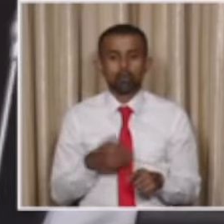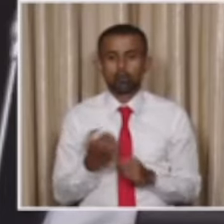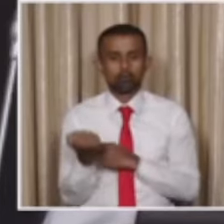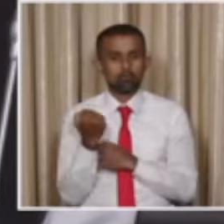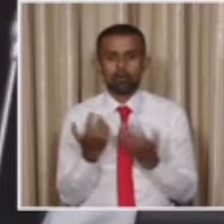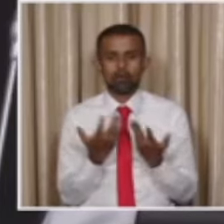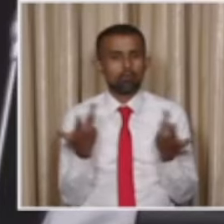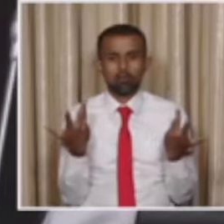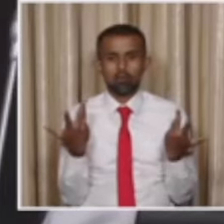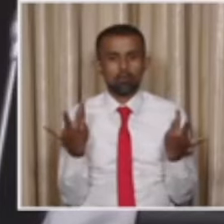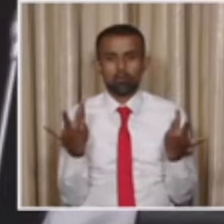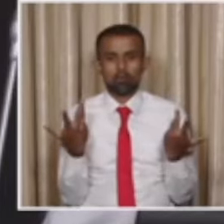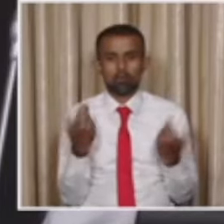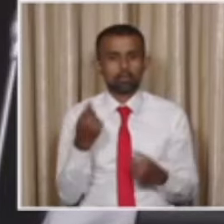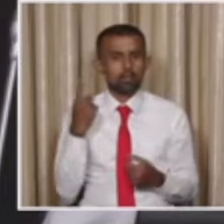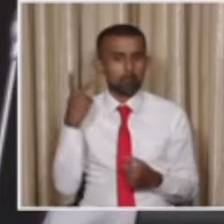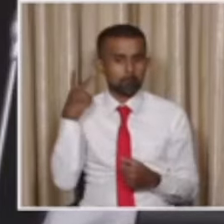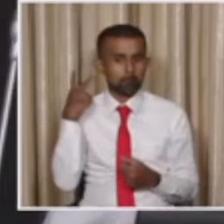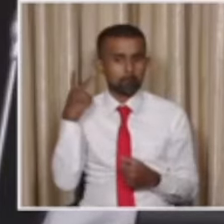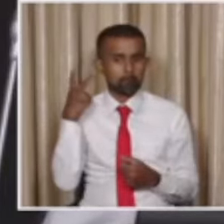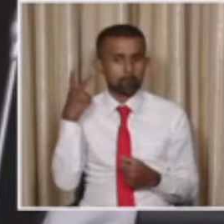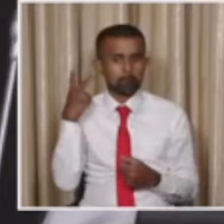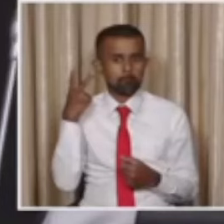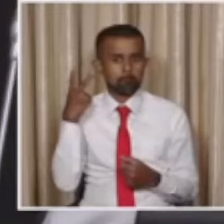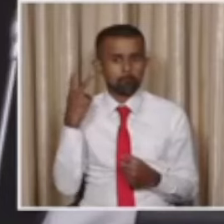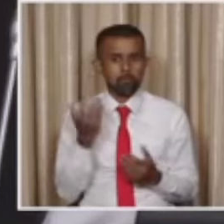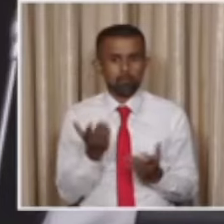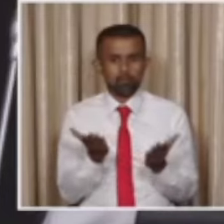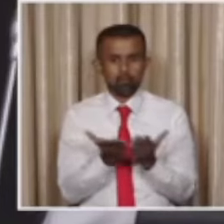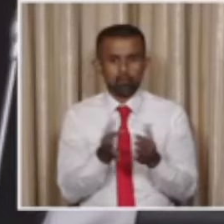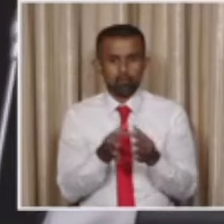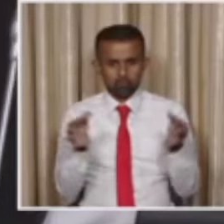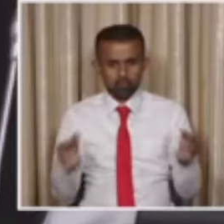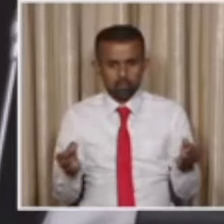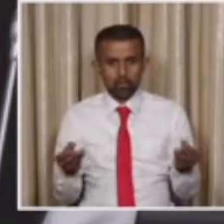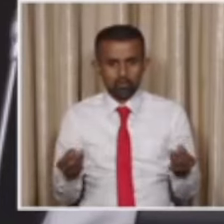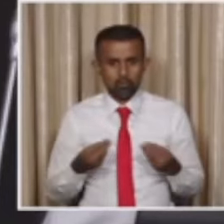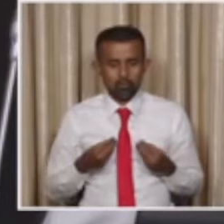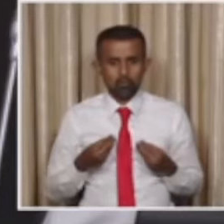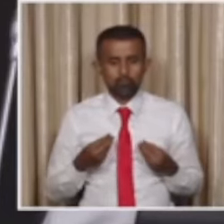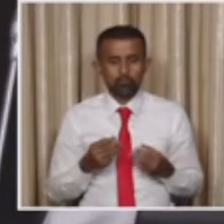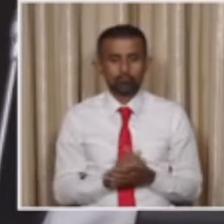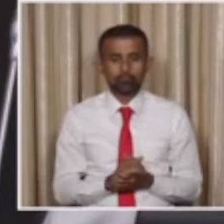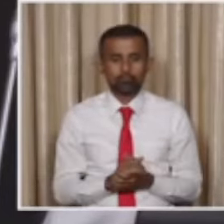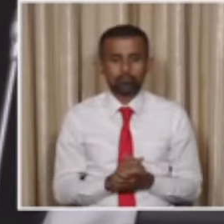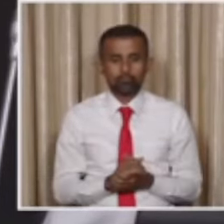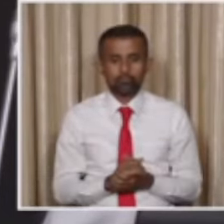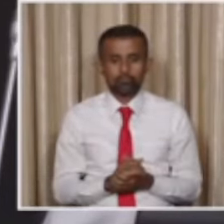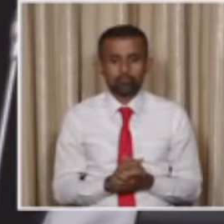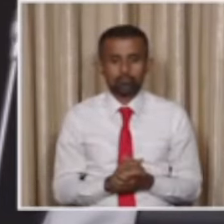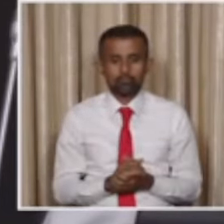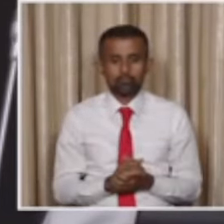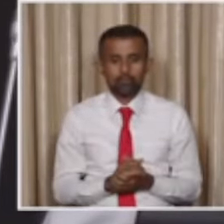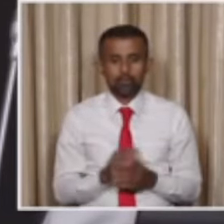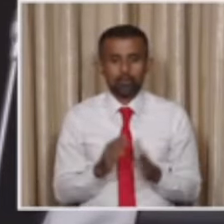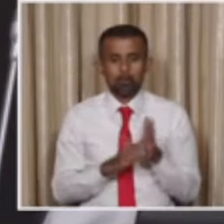නැහැ. දැන් ඊයේ පෙරේදා අර ලේඛනයක් දුන්නා දයසිරි මන්ත්‍රීතුමා. මේ